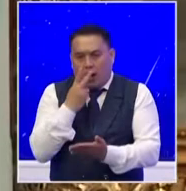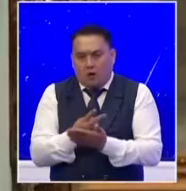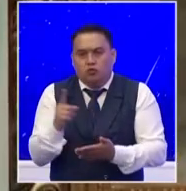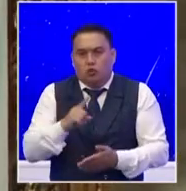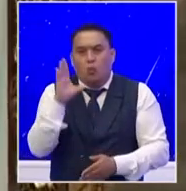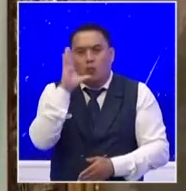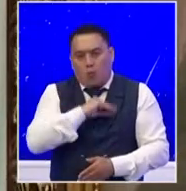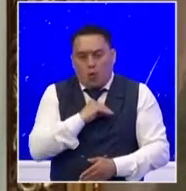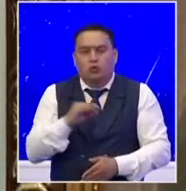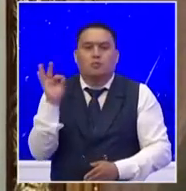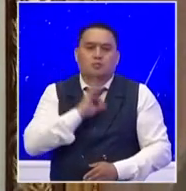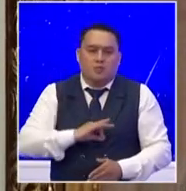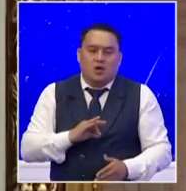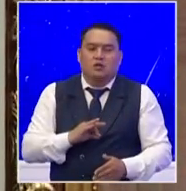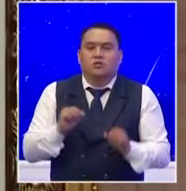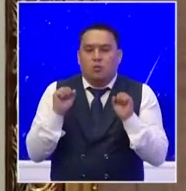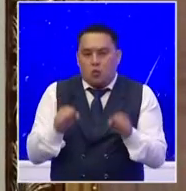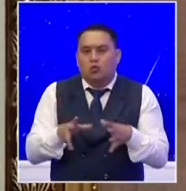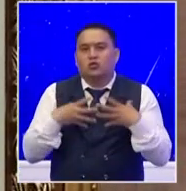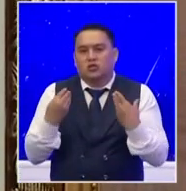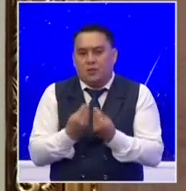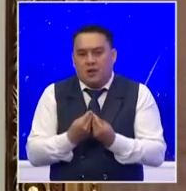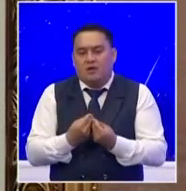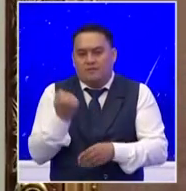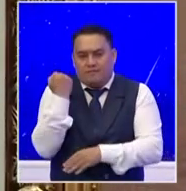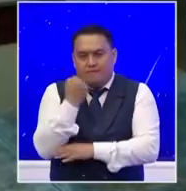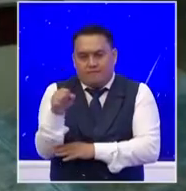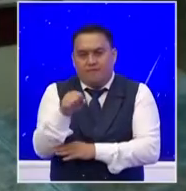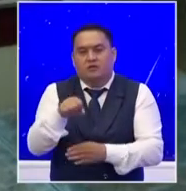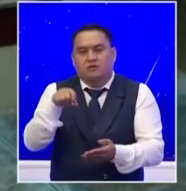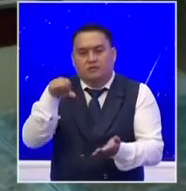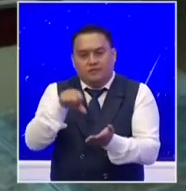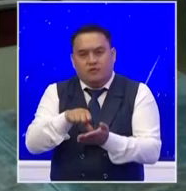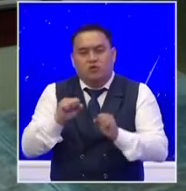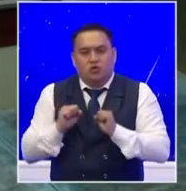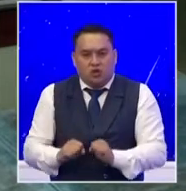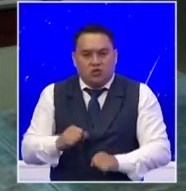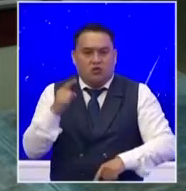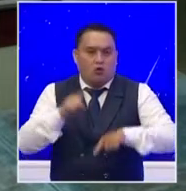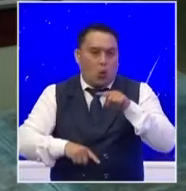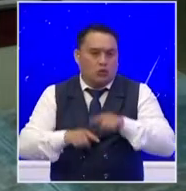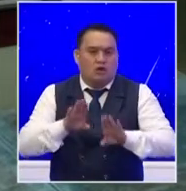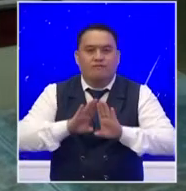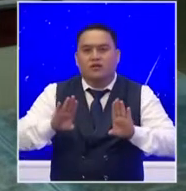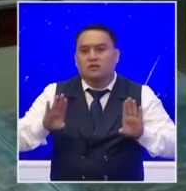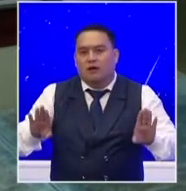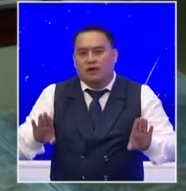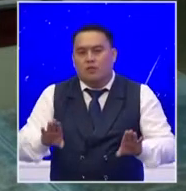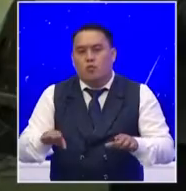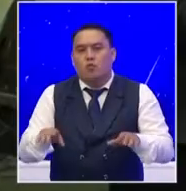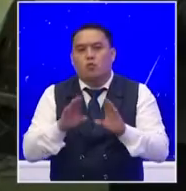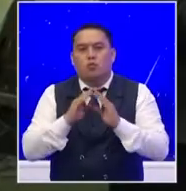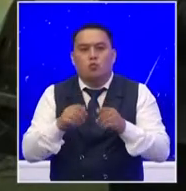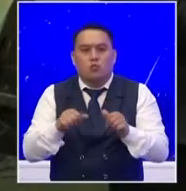что они могут быть не только хранительницами очага, но и воительницами, способными защитить свою родину. Выставка экспонатов в Краеведческом